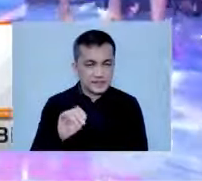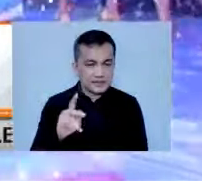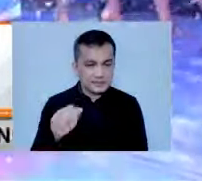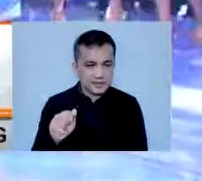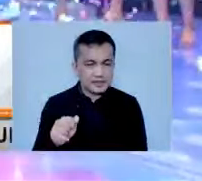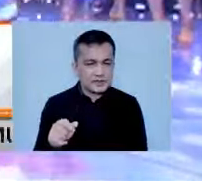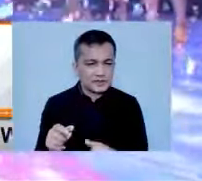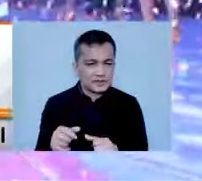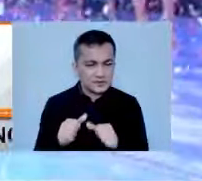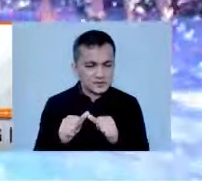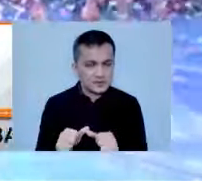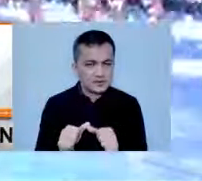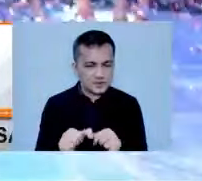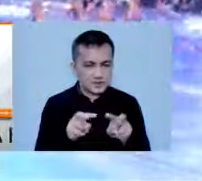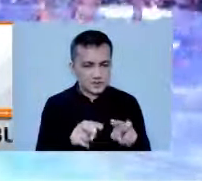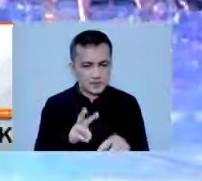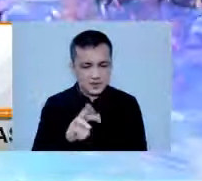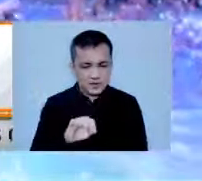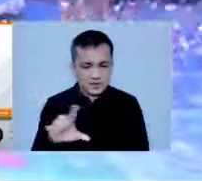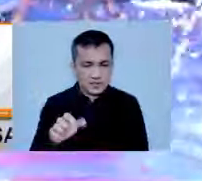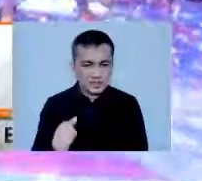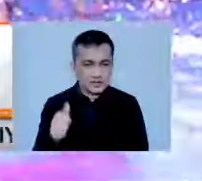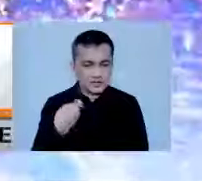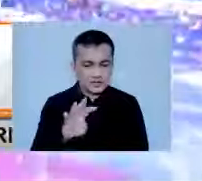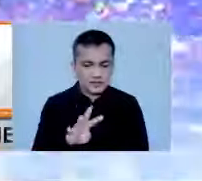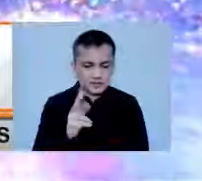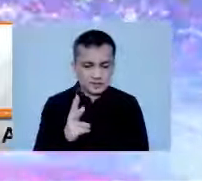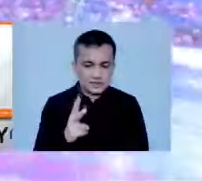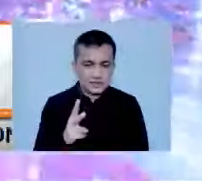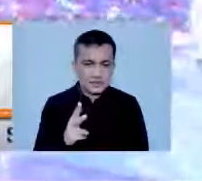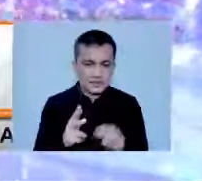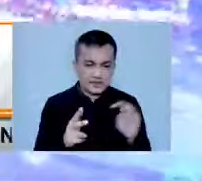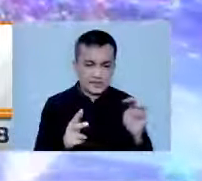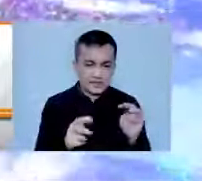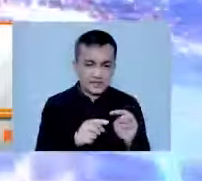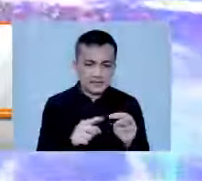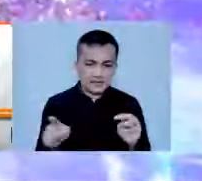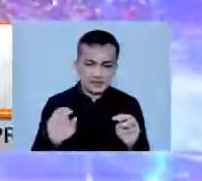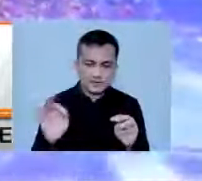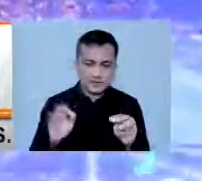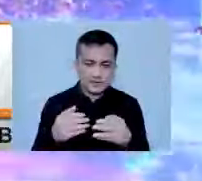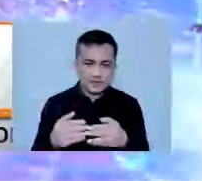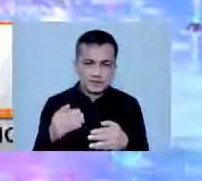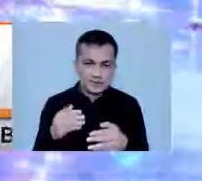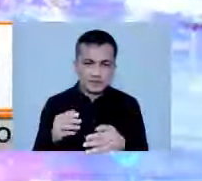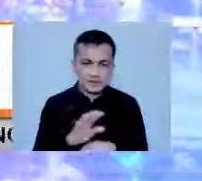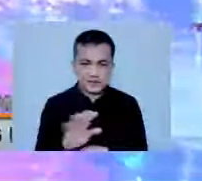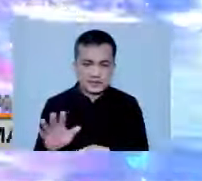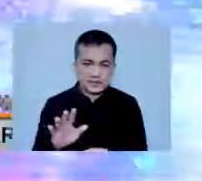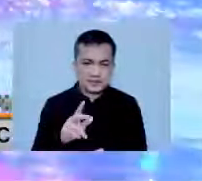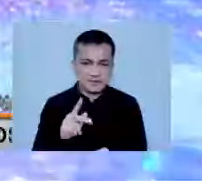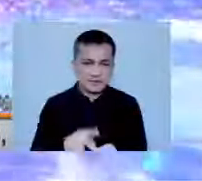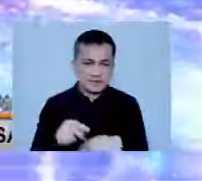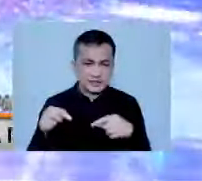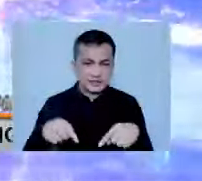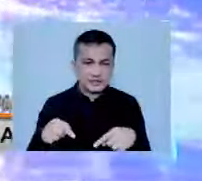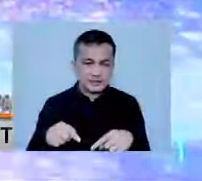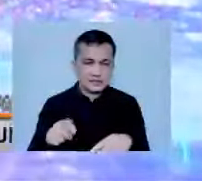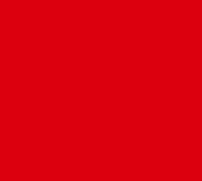na tumutok sa Will to Win. 4:30 PM Lunes hanggang Biyernes bago mag-Frontline Pilipinas dito lang sa